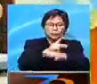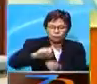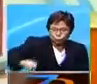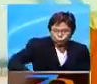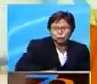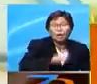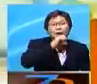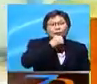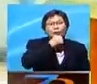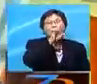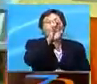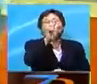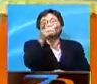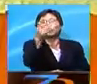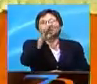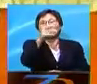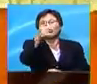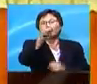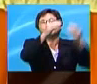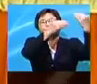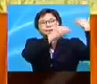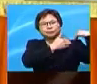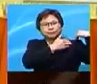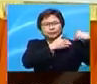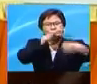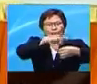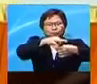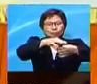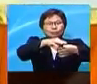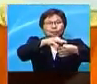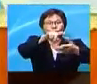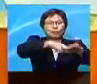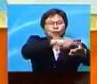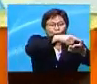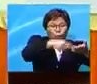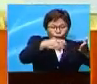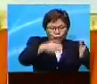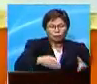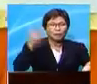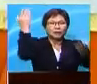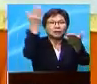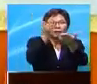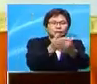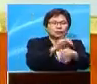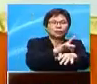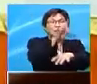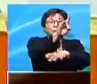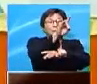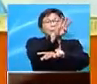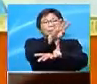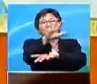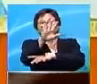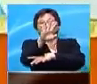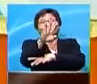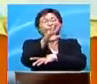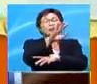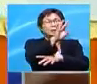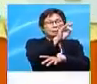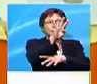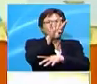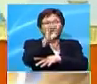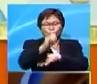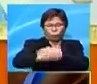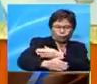BN Budiman menunaikan tanggungjawab sebagai pengundi dengan tiba pada pukul 840 pagi bersama isteri norma